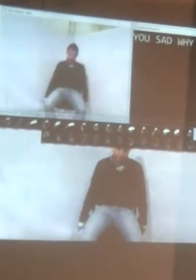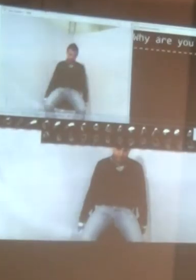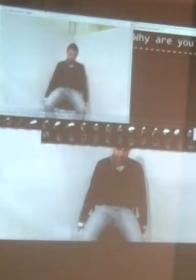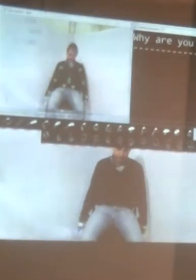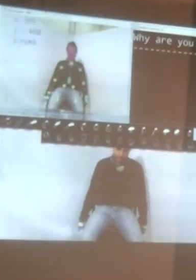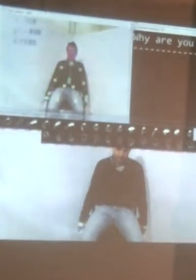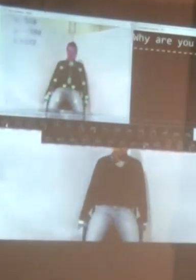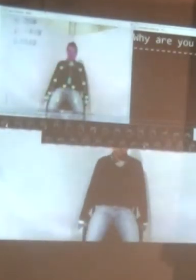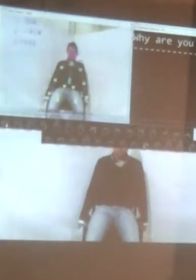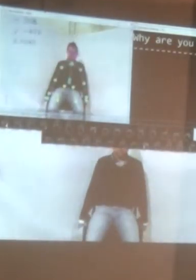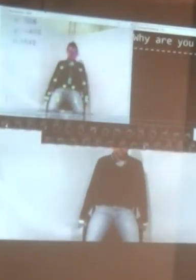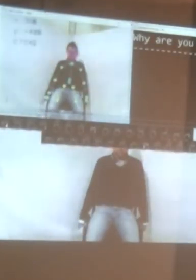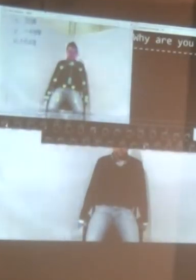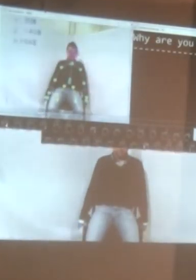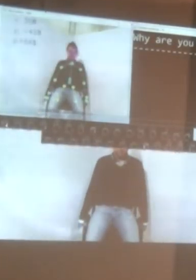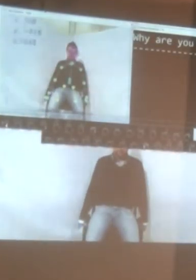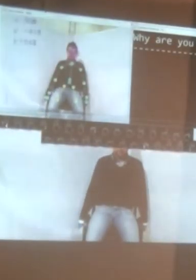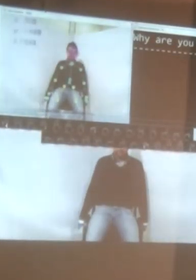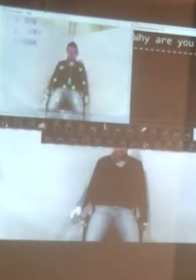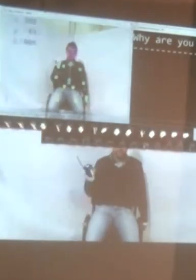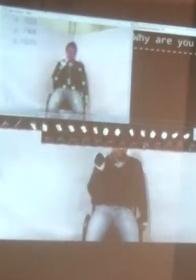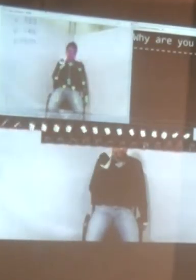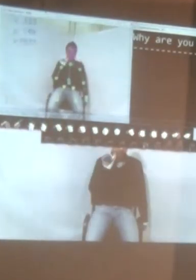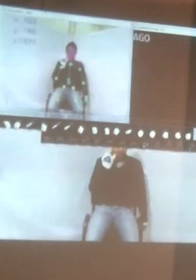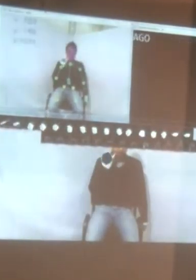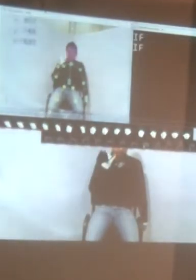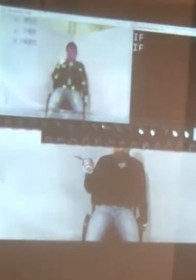Azt hiszem, hogy körülbelül ennyi fér. Megnézhetjük még egyszer.